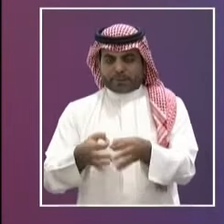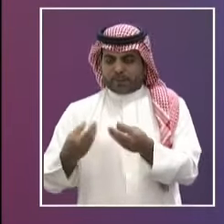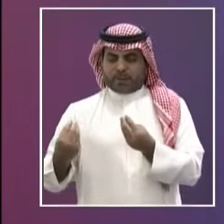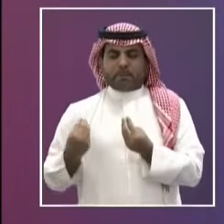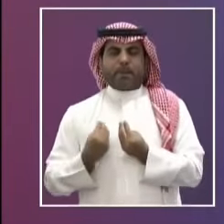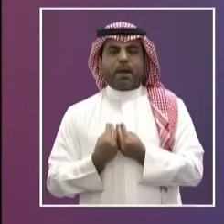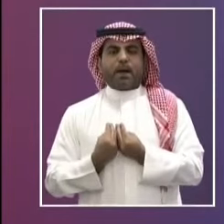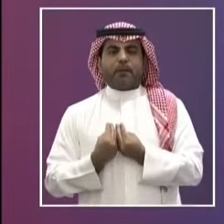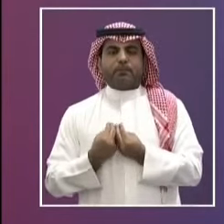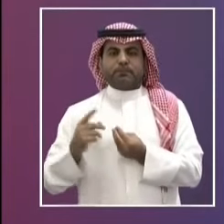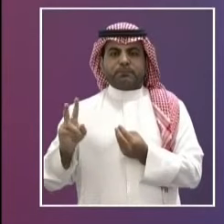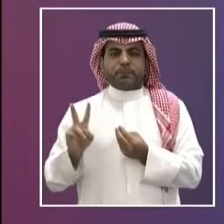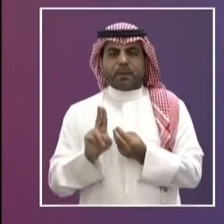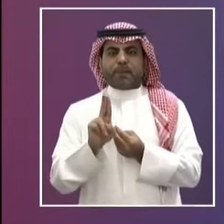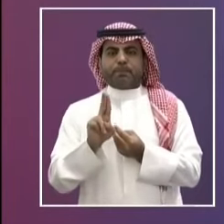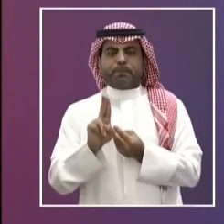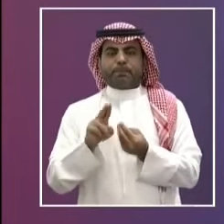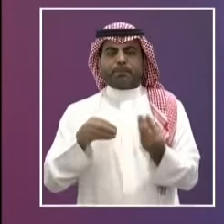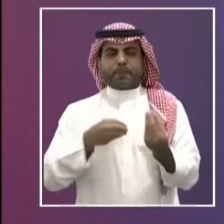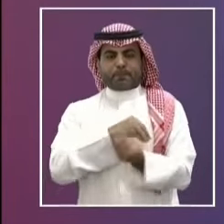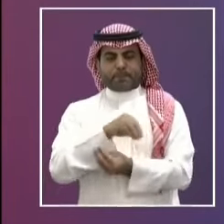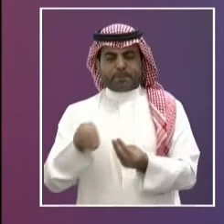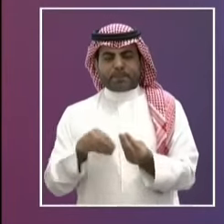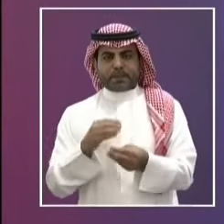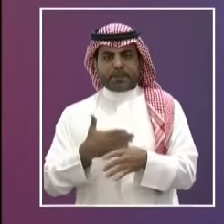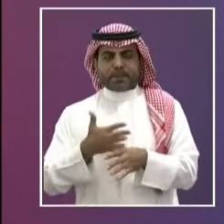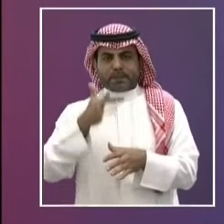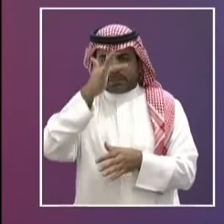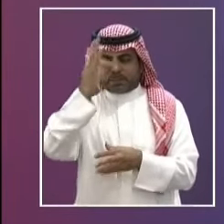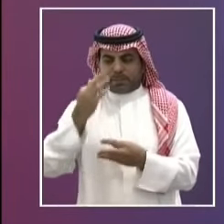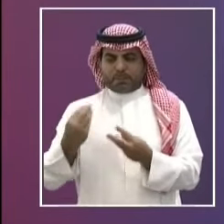يروح فيها إذا كان في هذه الفترة كان في فرصة